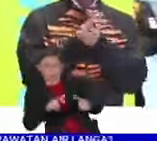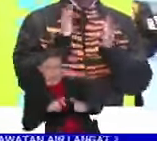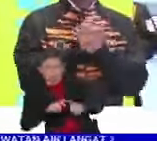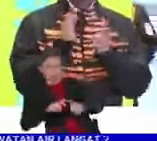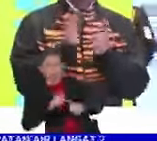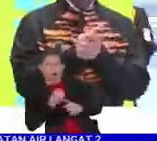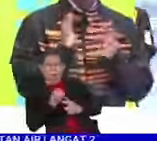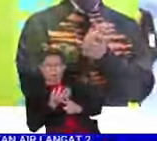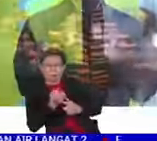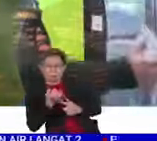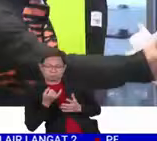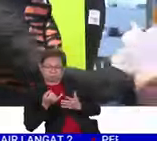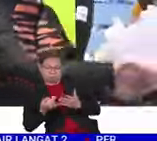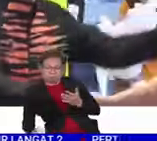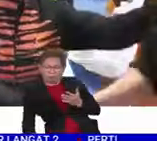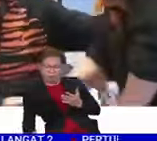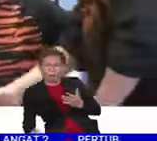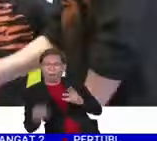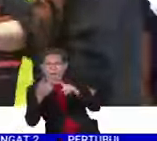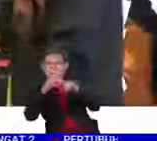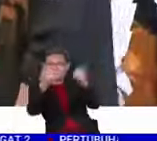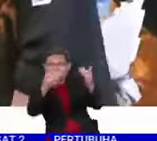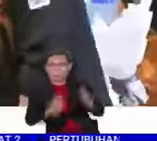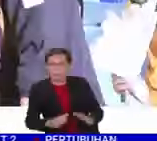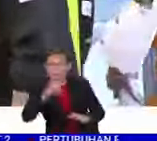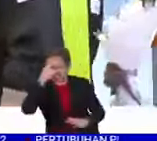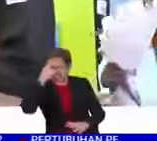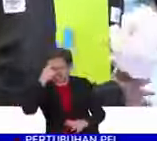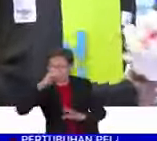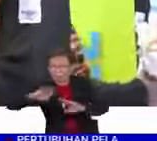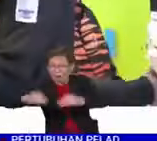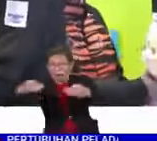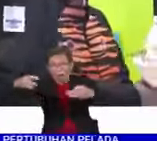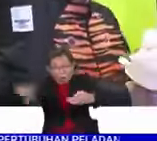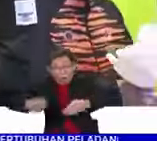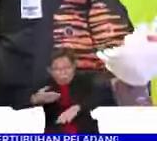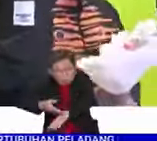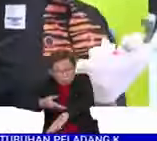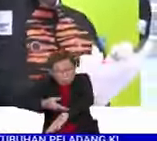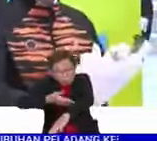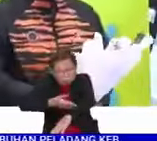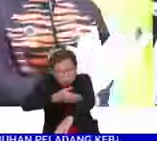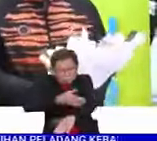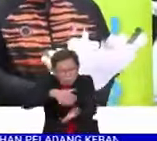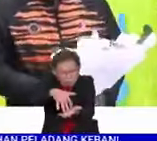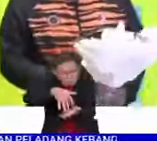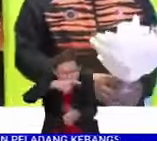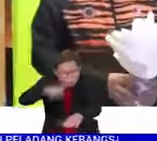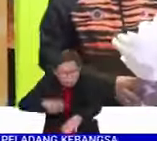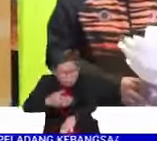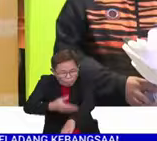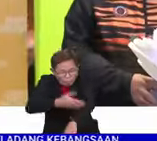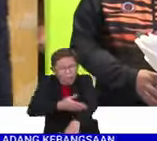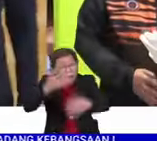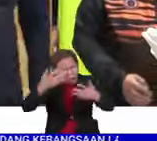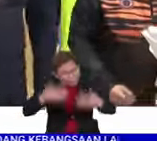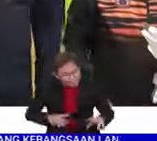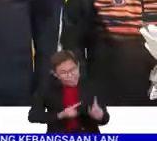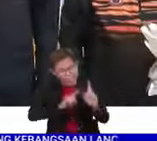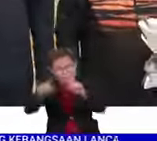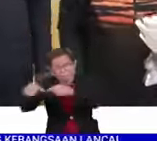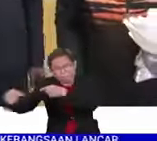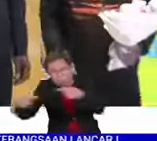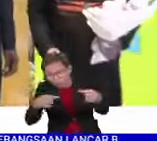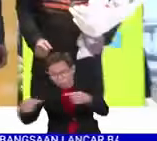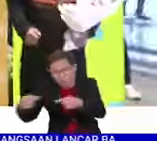Namun, dia yang tewas kepada jagu India Lakshya Sen di final mengakui masih perlu memperbaiki beberapa kelemahan sebelum turun beraksi di